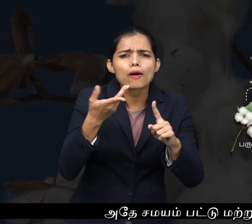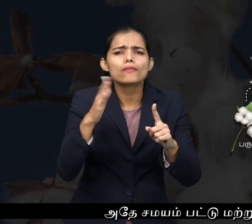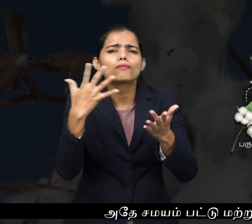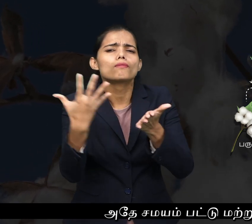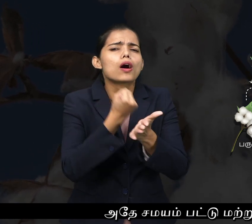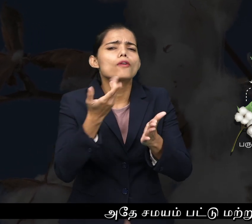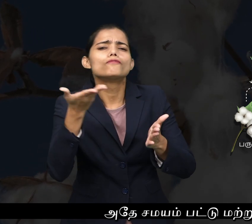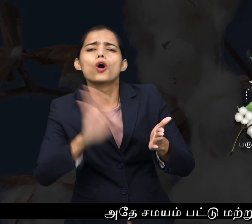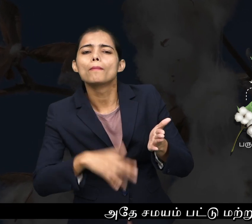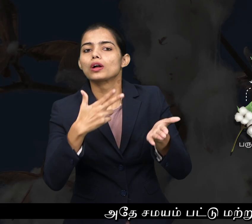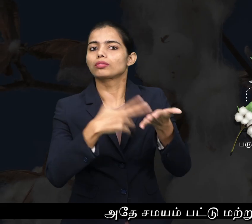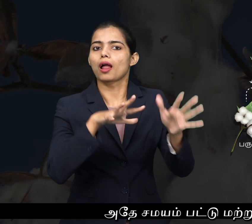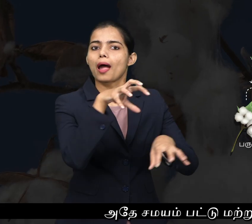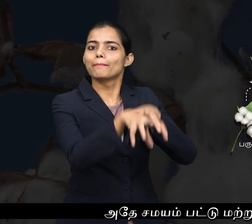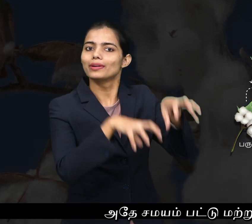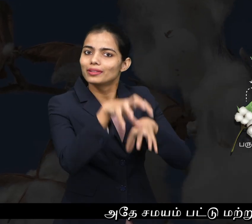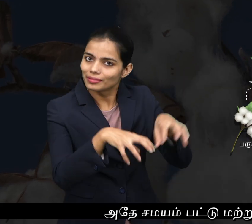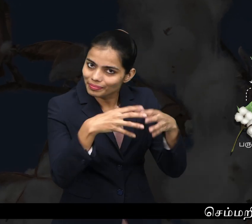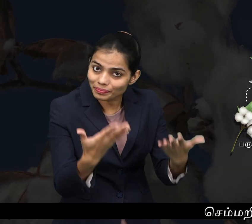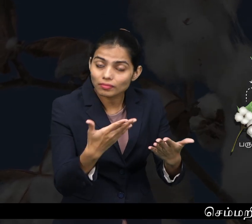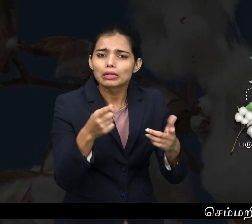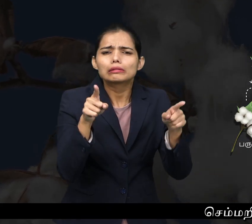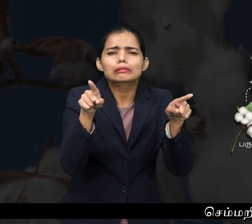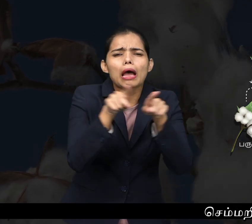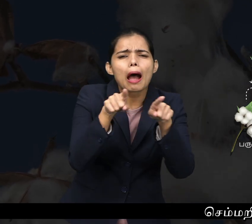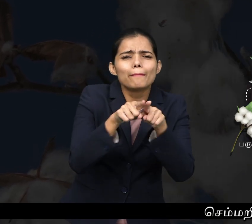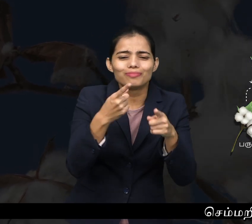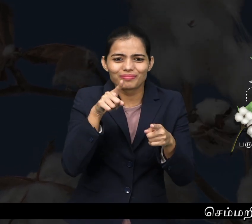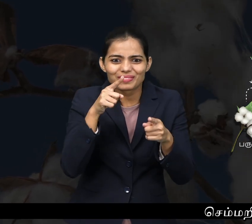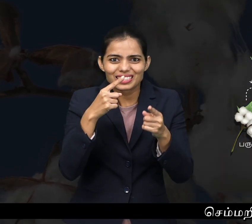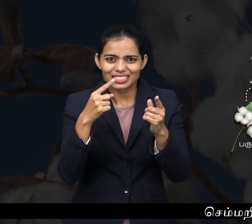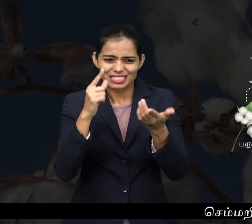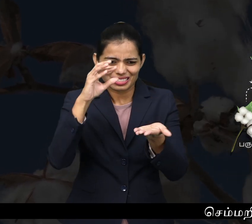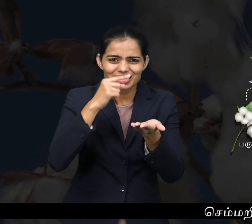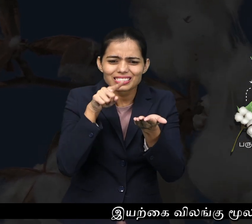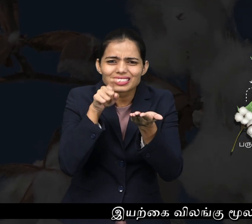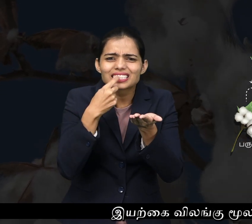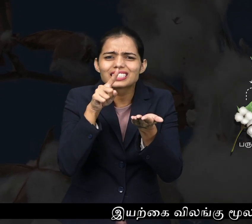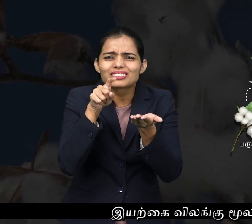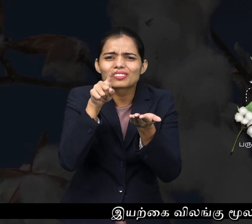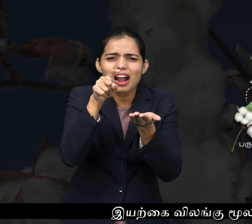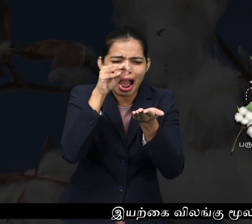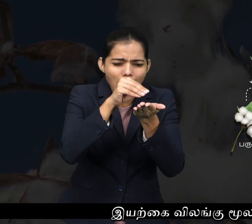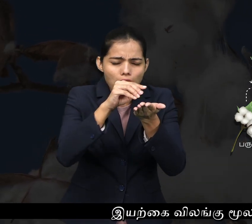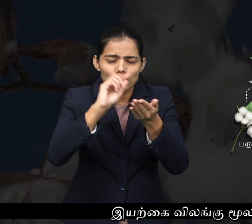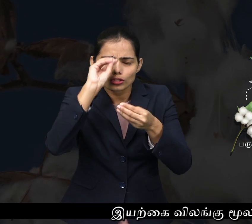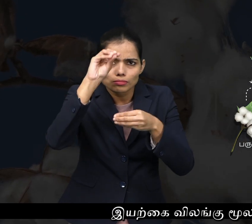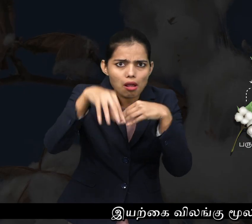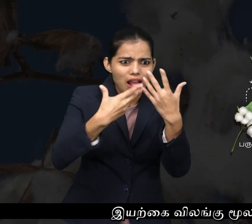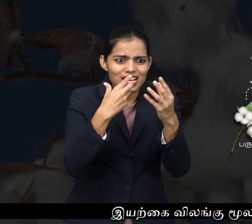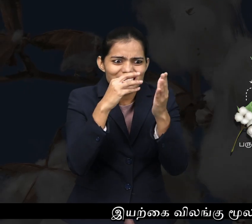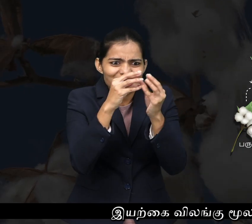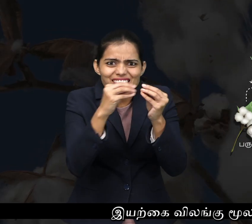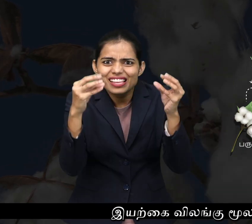கம்பளி பட்டுப்புழுக்கள் மற்றும் செம்மறி ஆடுகள் போன்ற இயற்கை விலங்கு